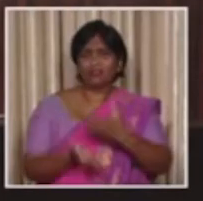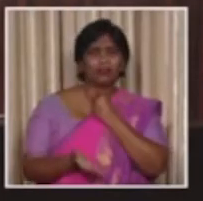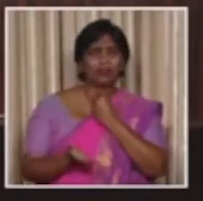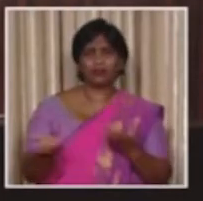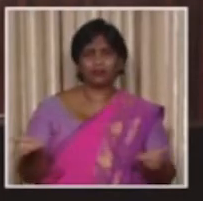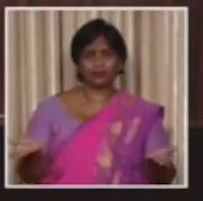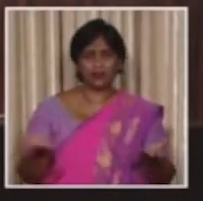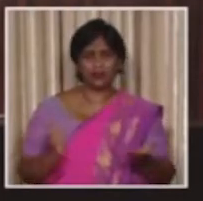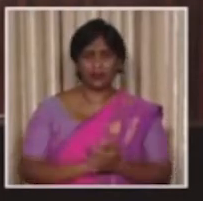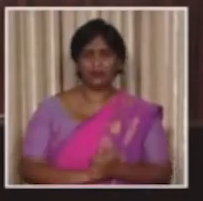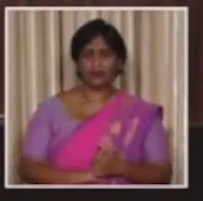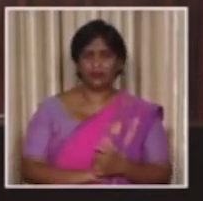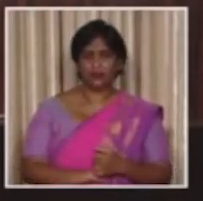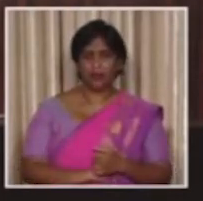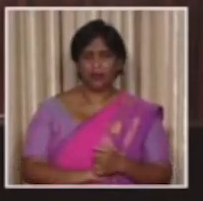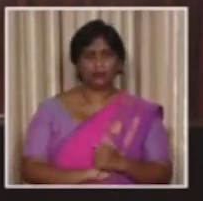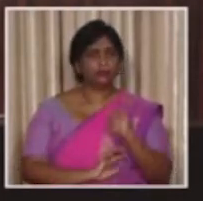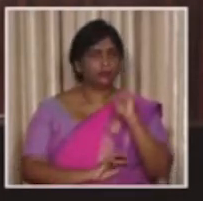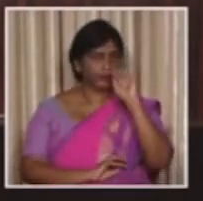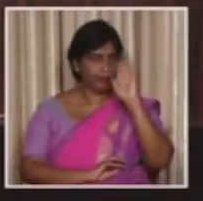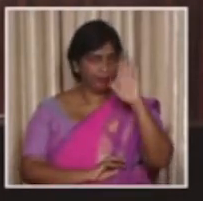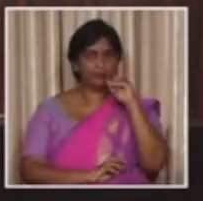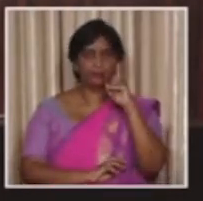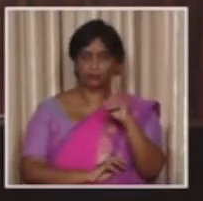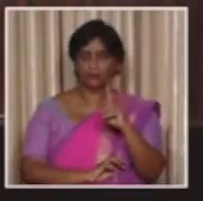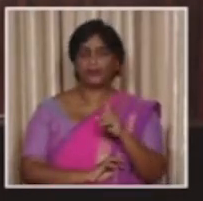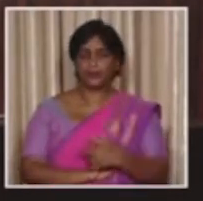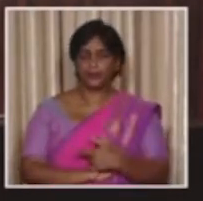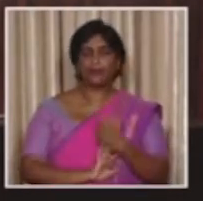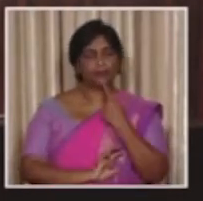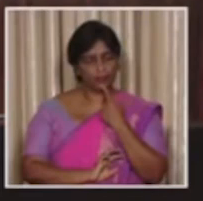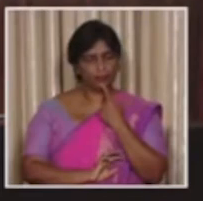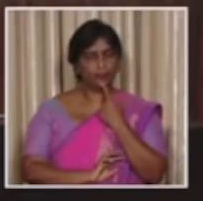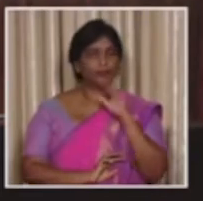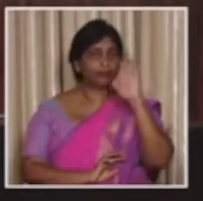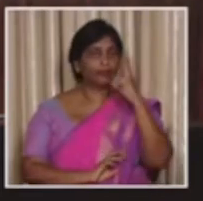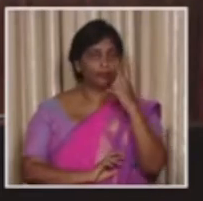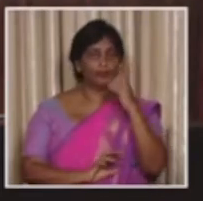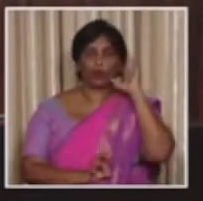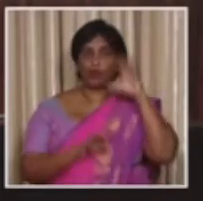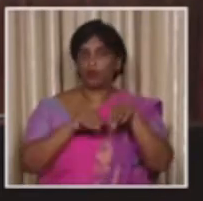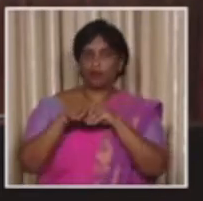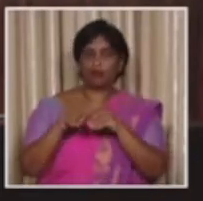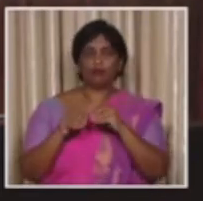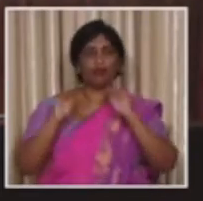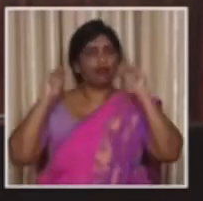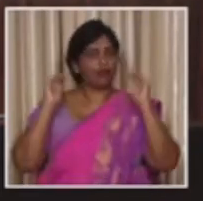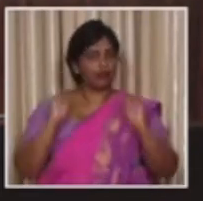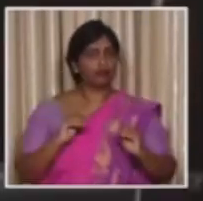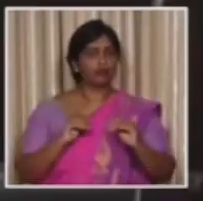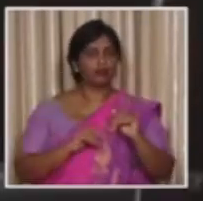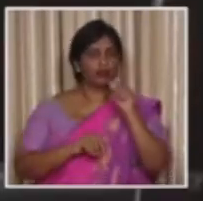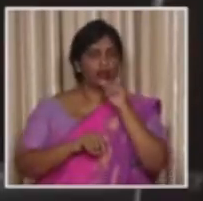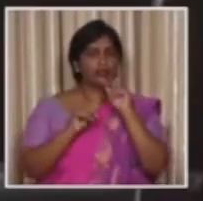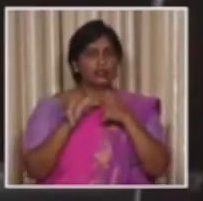කතානායකතුමනි ප්‍රශ්නය A1 ප්‍රශ්නය A1 ඔව් A2 පොල් වගාවේ අස්වැන්න අඩුවීම කරෙහි පලිබෝධ